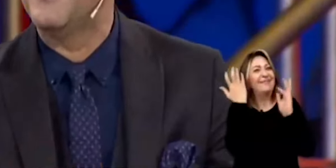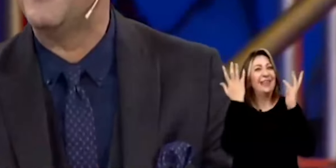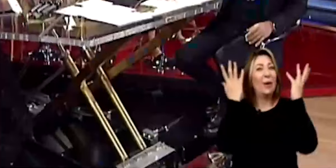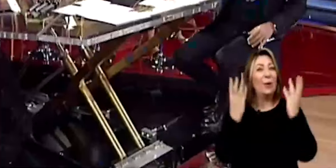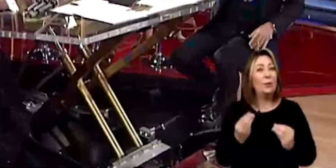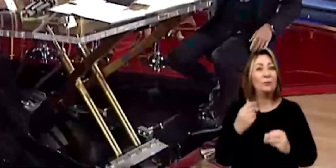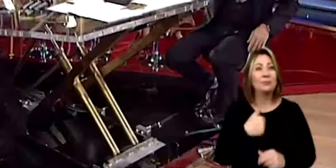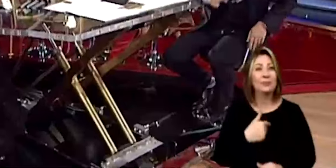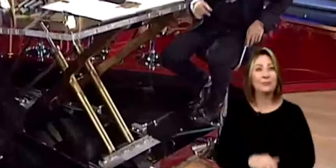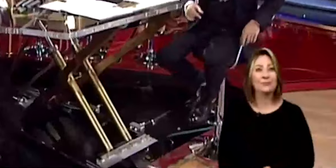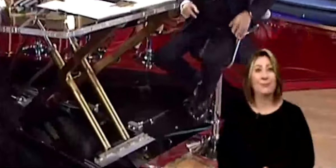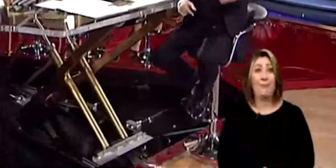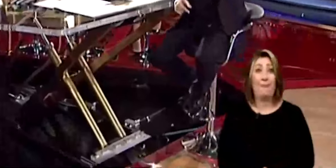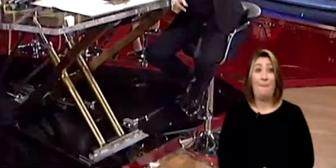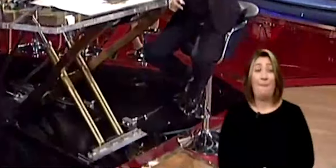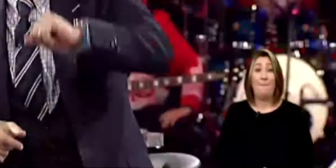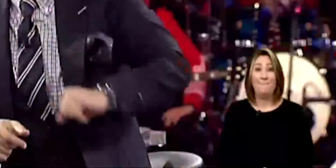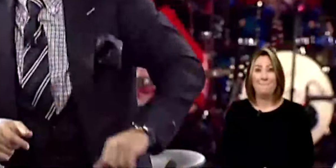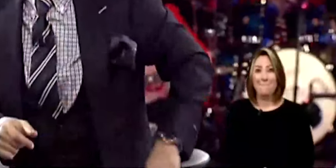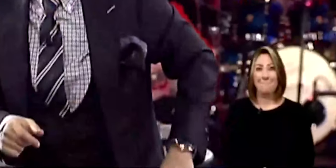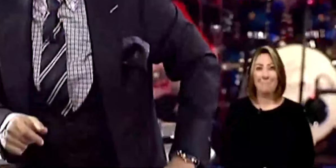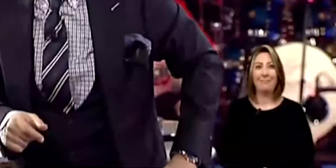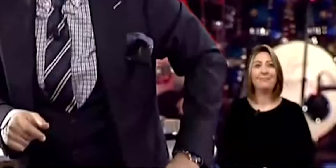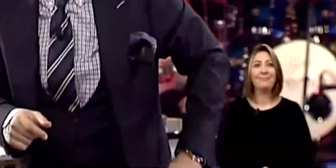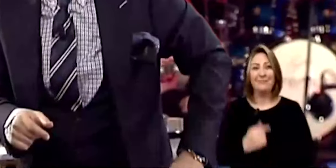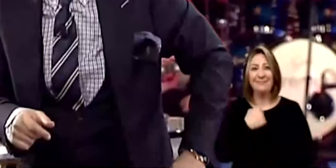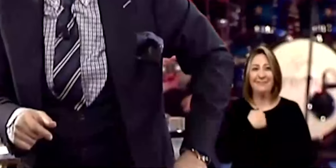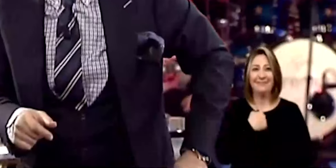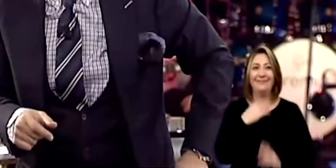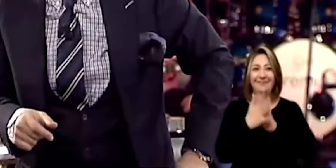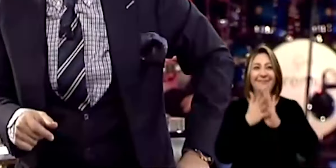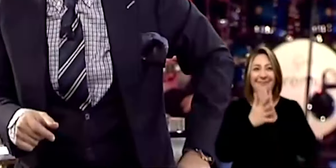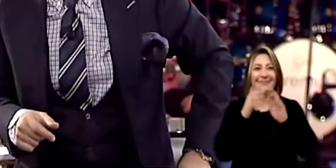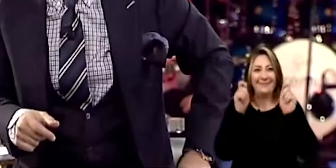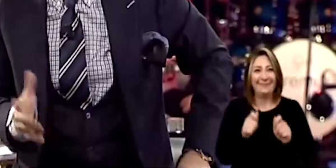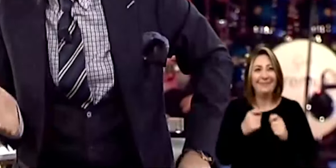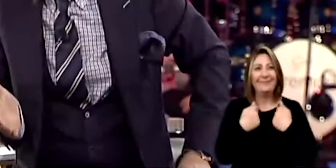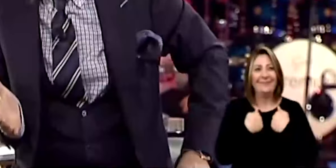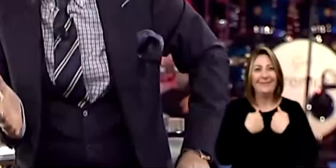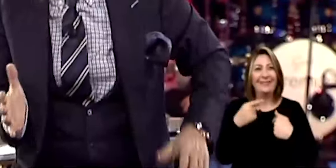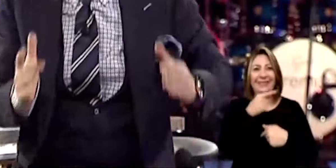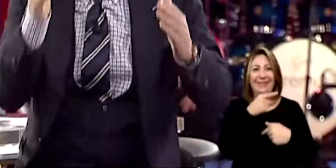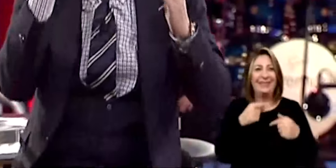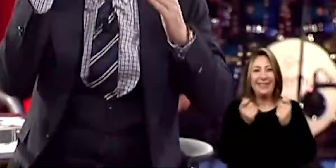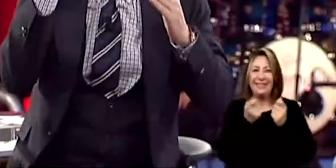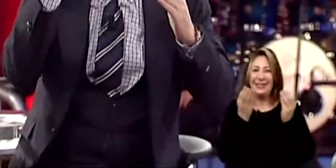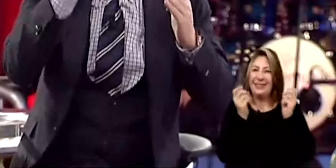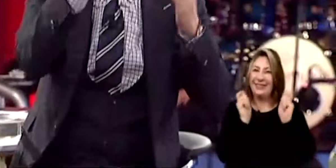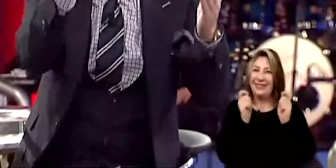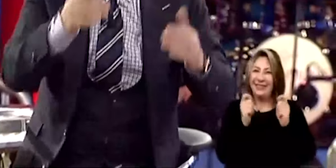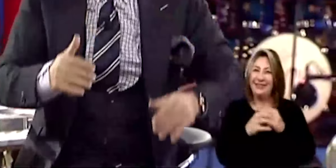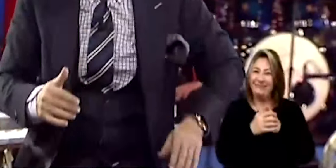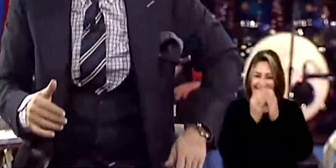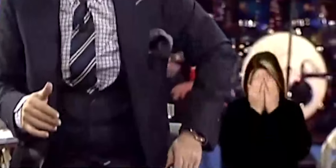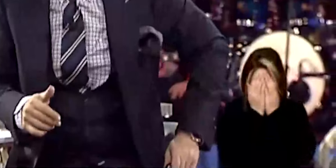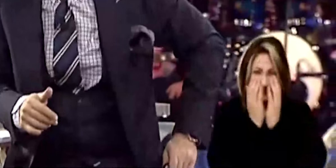Bizim Nesloş'un yani duymayanlar için çeviri yapan arkadaşımızın seninle işi çok zor. Eyvah eyvah.